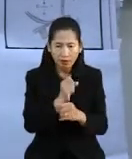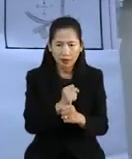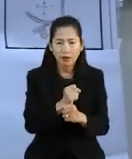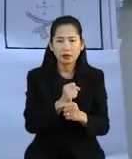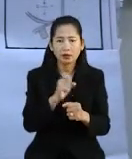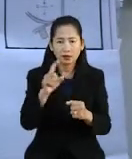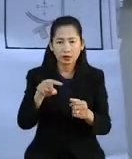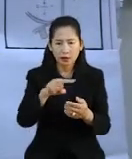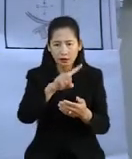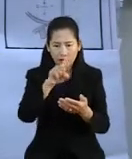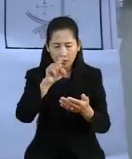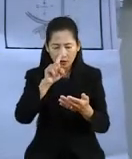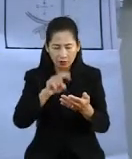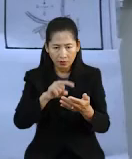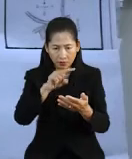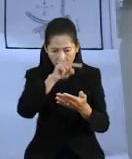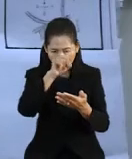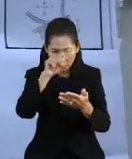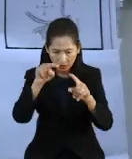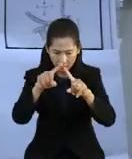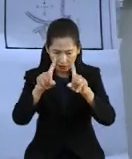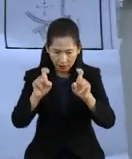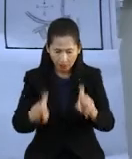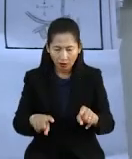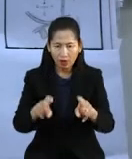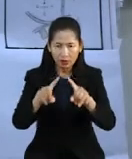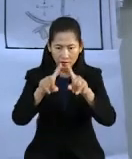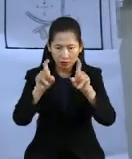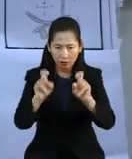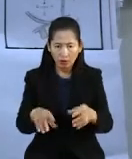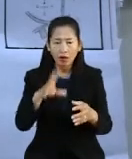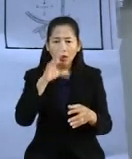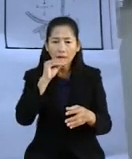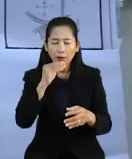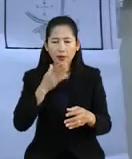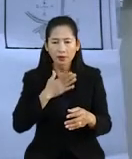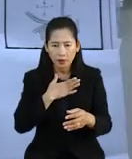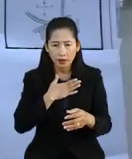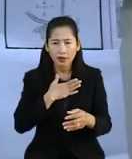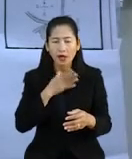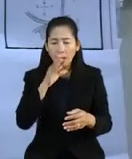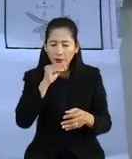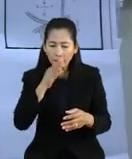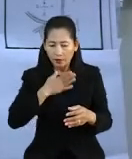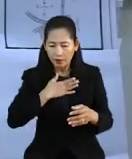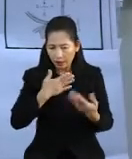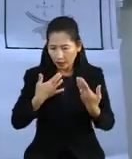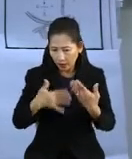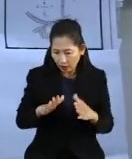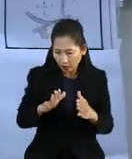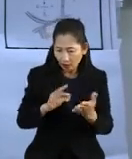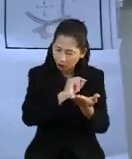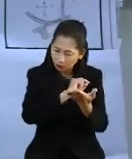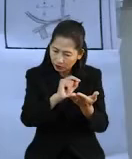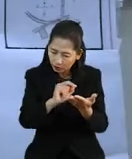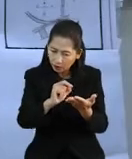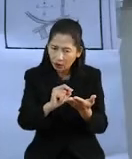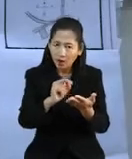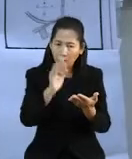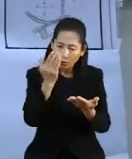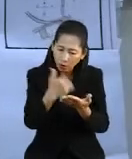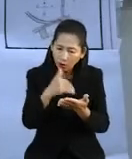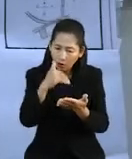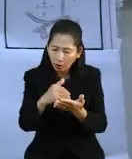con thử xạ là bòn. Chà xạ là bòn nông ca mấy con. Nông ca này dây tôi mọt sần nó con á. Chà nông cần dịp tòa mốc bì bây